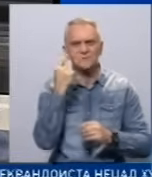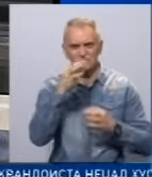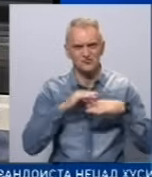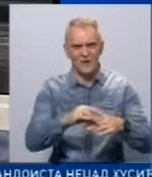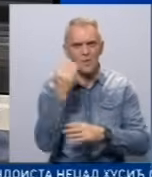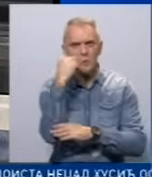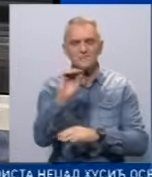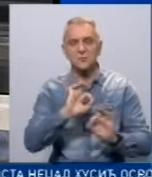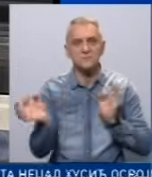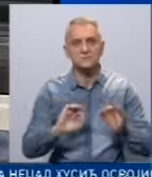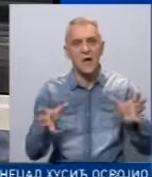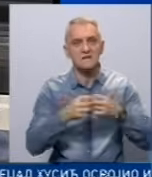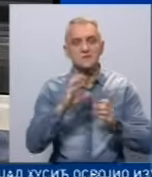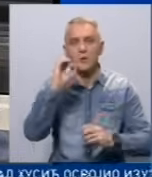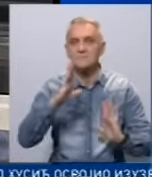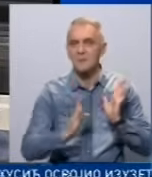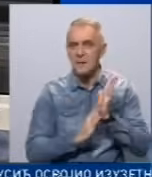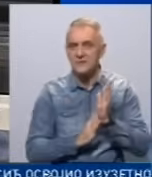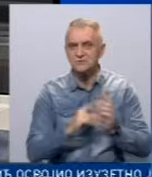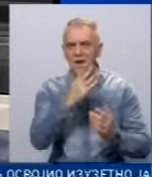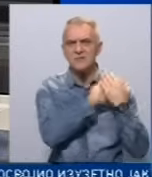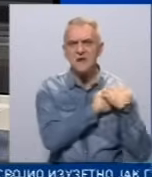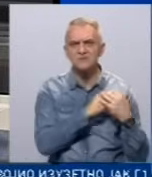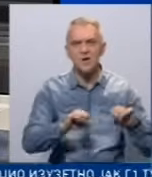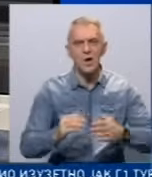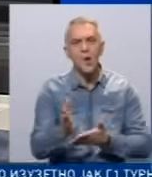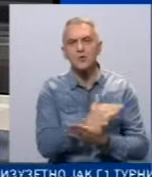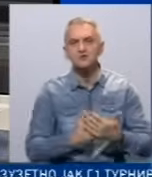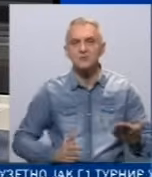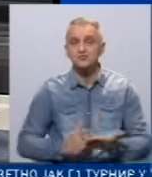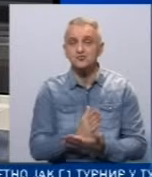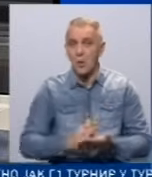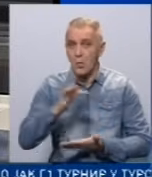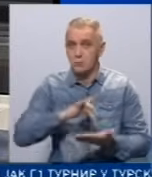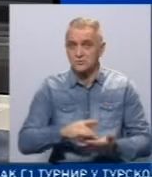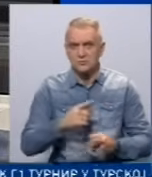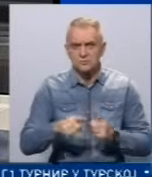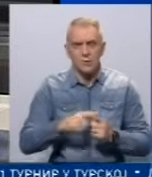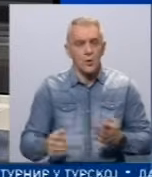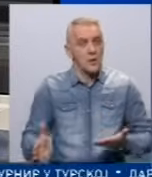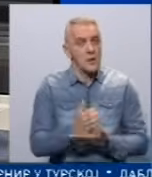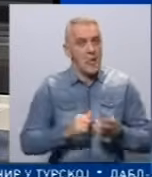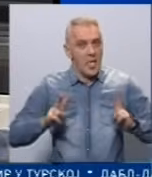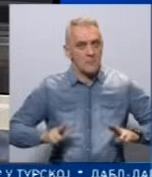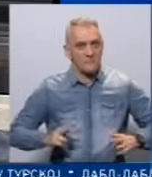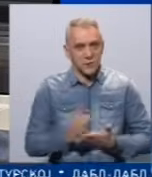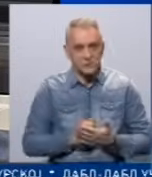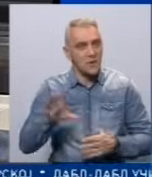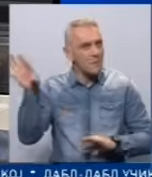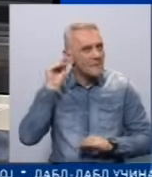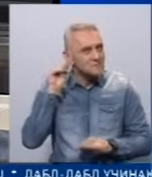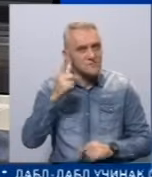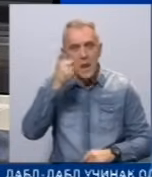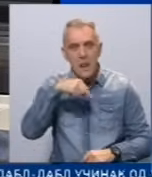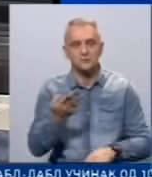obavještajno-bezbjednosne agencije Osmanu Mehmedagiću. Terete se za korištenje službenog položaja radi sticanja imovinske koristi, prisluškivanje i